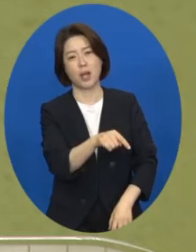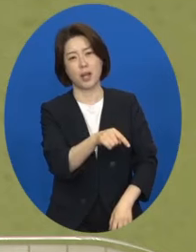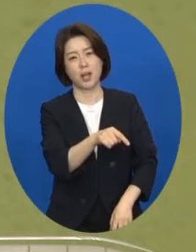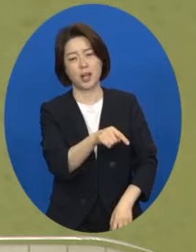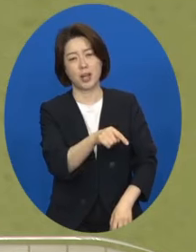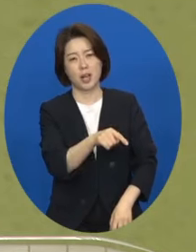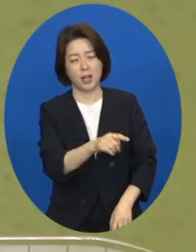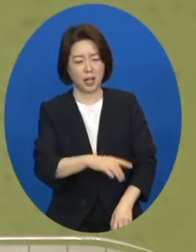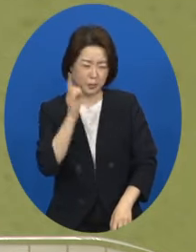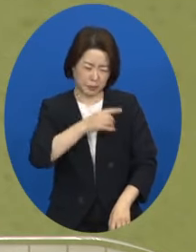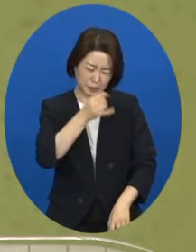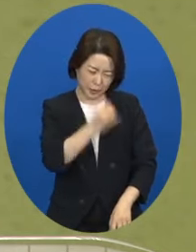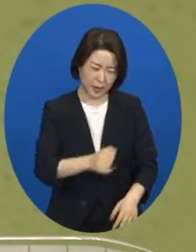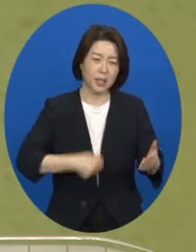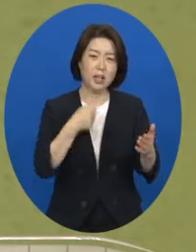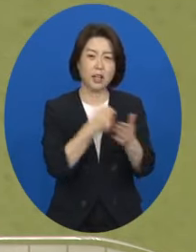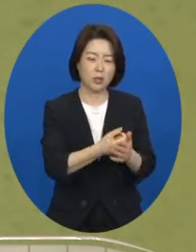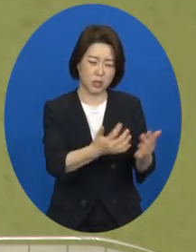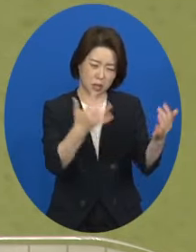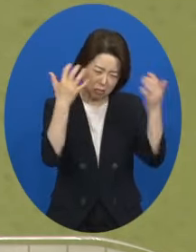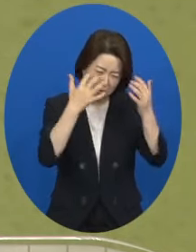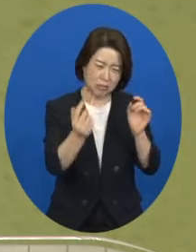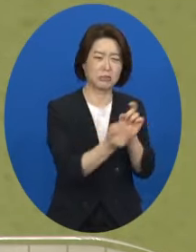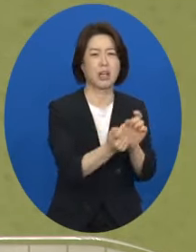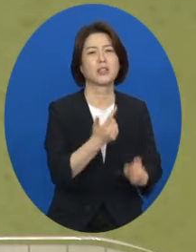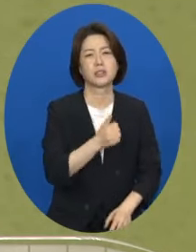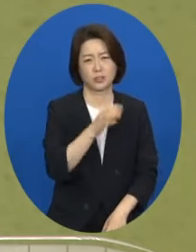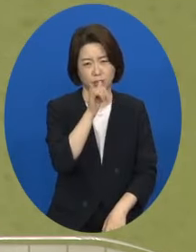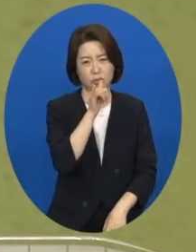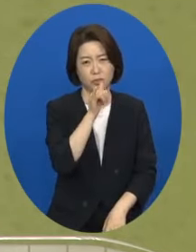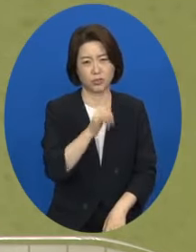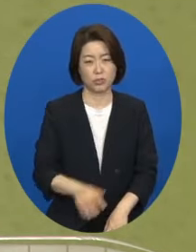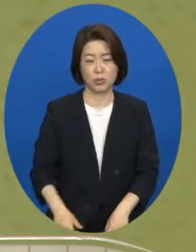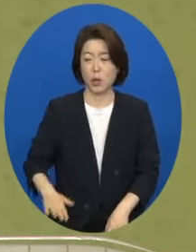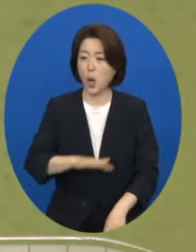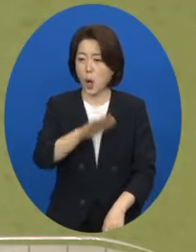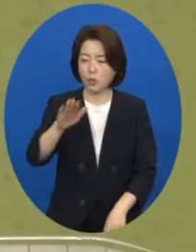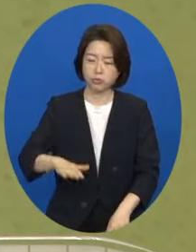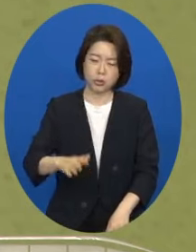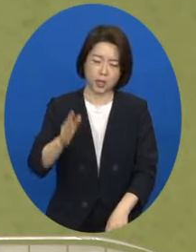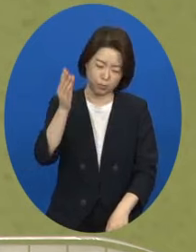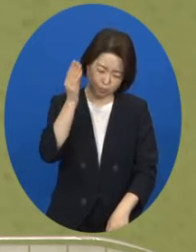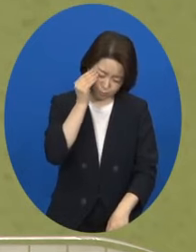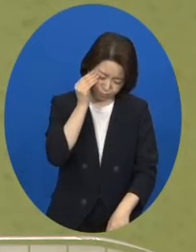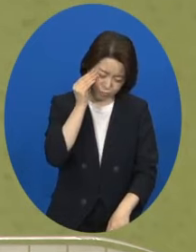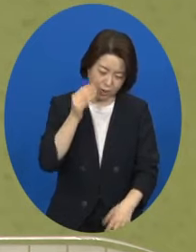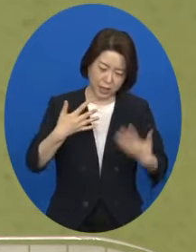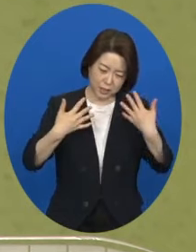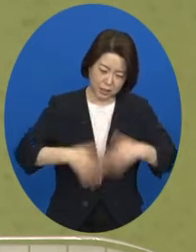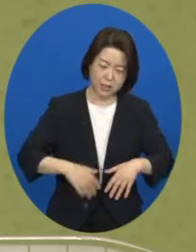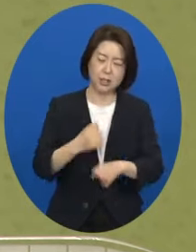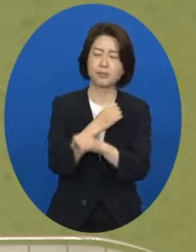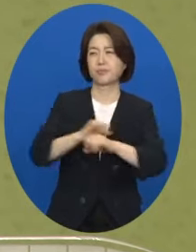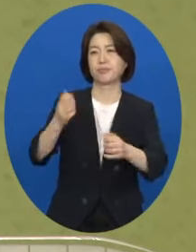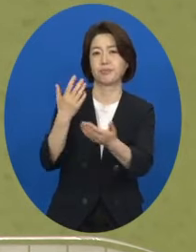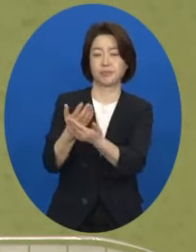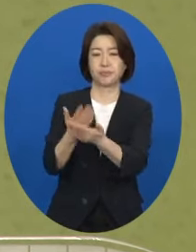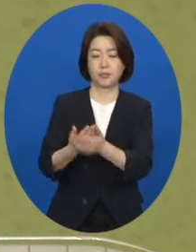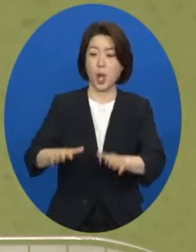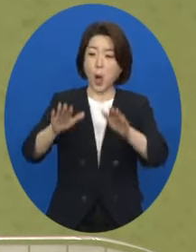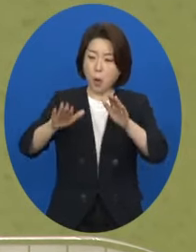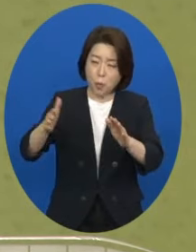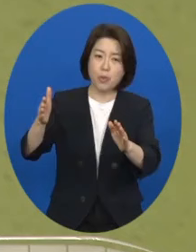결정들을 내리고 고통을 당하는 것들이 있습니다. 주님 우리의 무지와 연약함을 용서해 주시고 이제